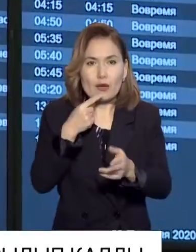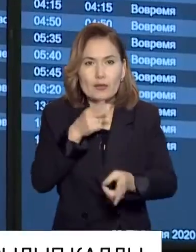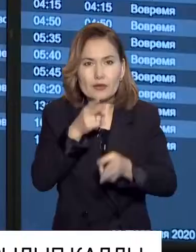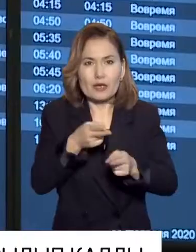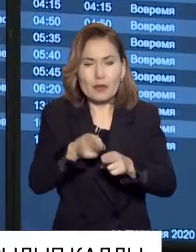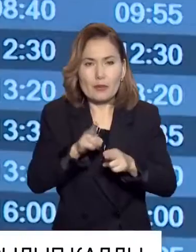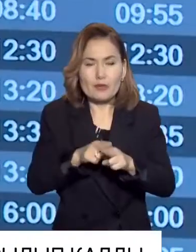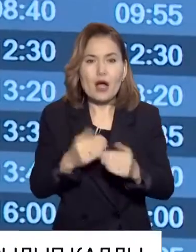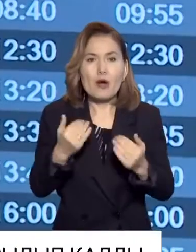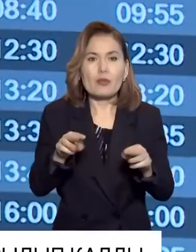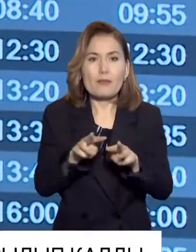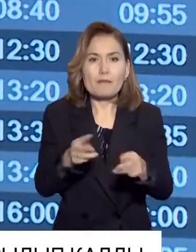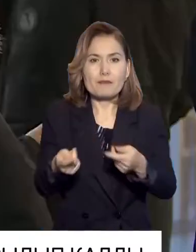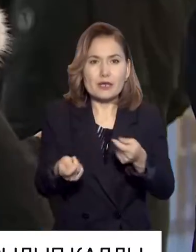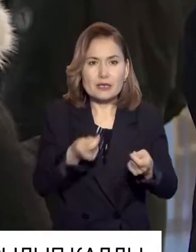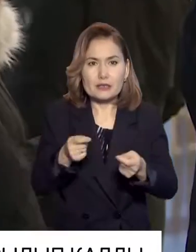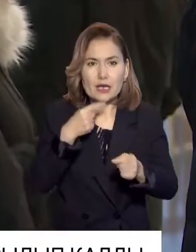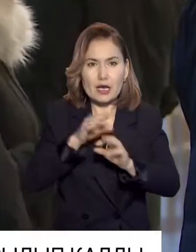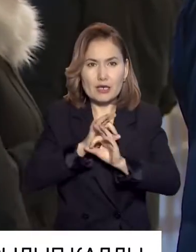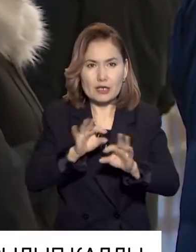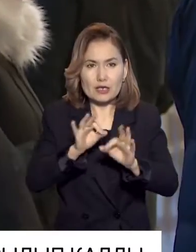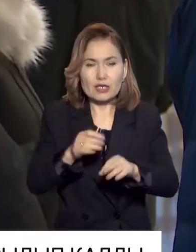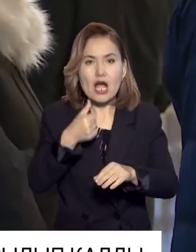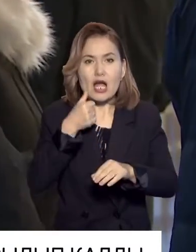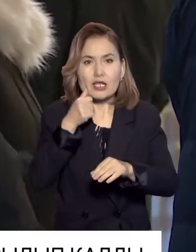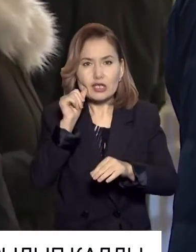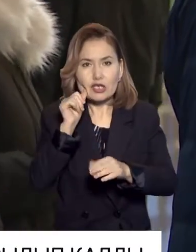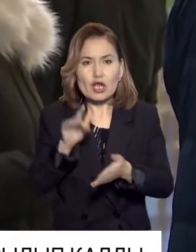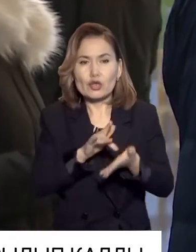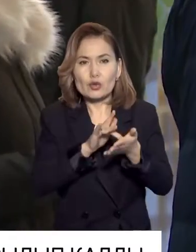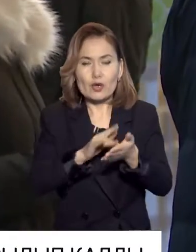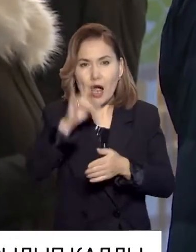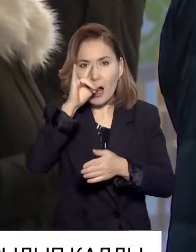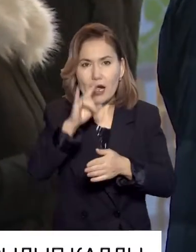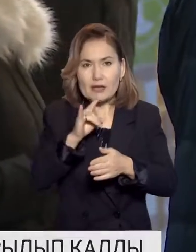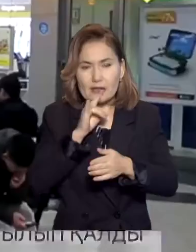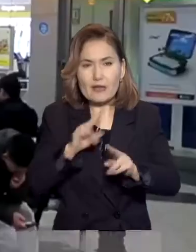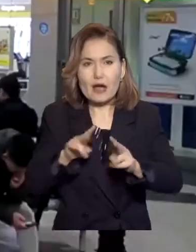ретте индустрия және инфрақұрылымдық даму министрлігі кеше туристер елге